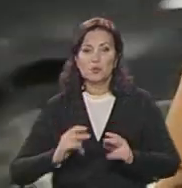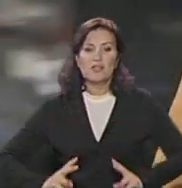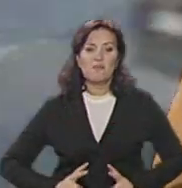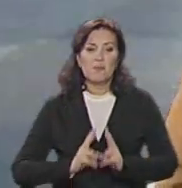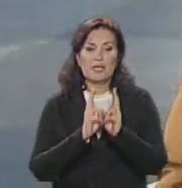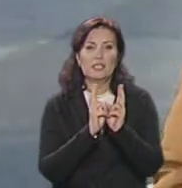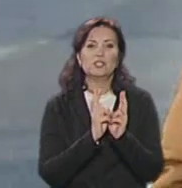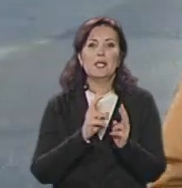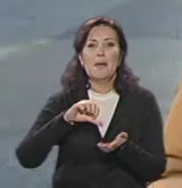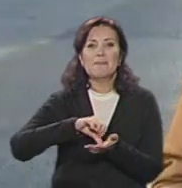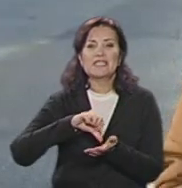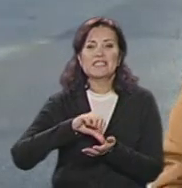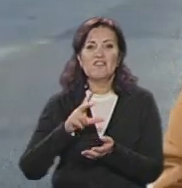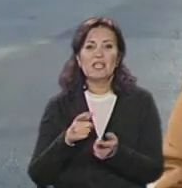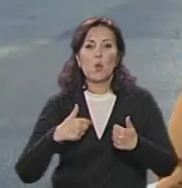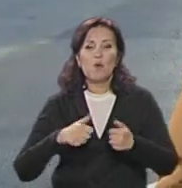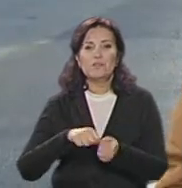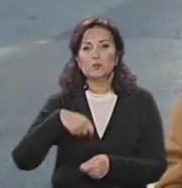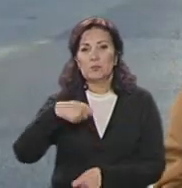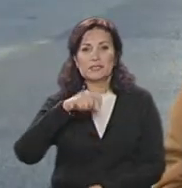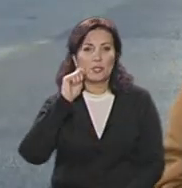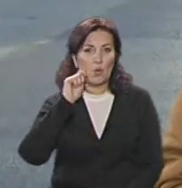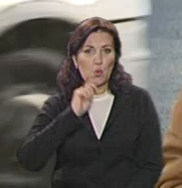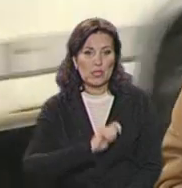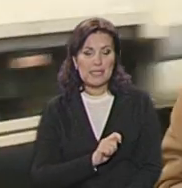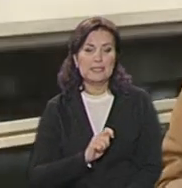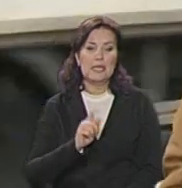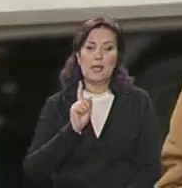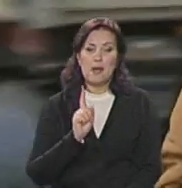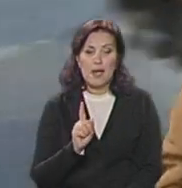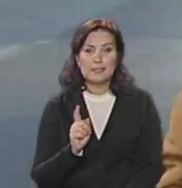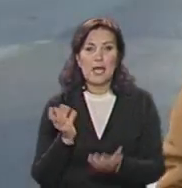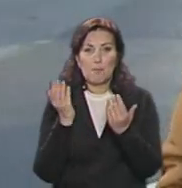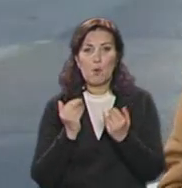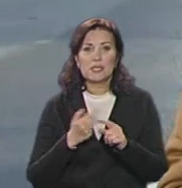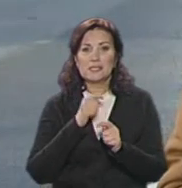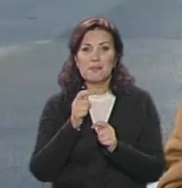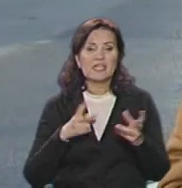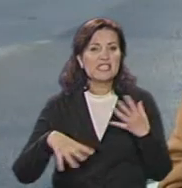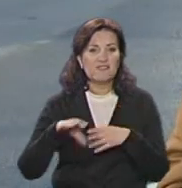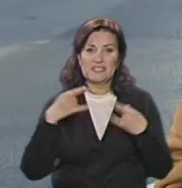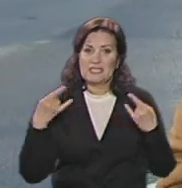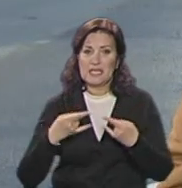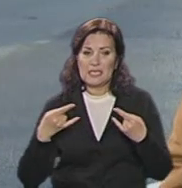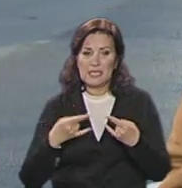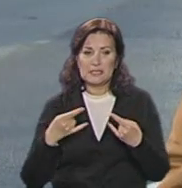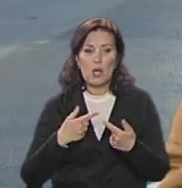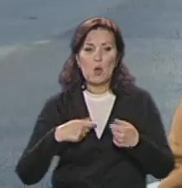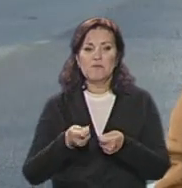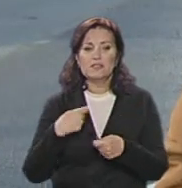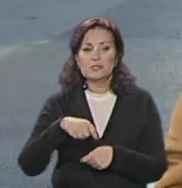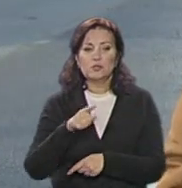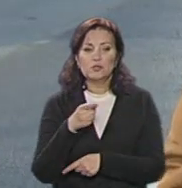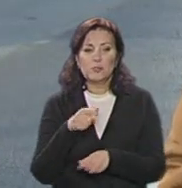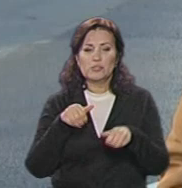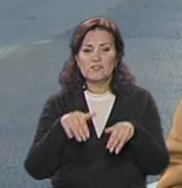Кирило Тимошенко. Він представник Офісу президента України. Однак покликали на цей брифінг не усі телеканали. Офіс президента